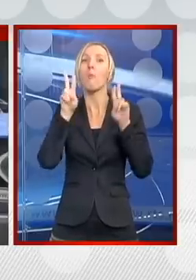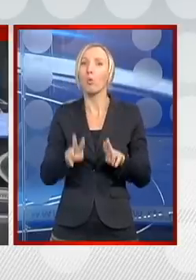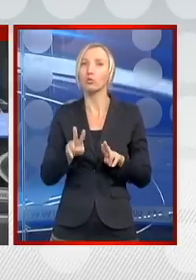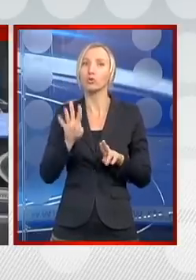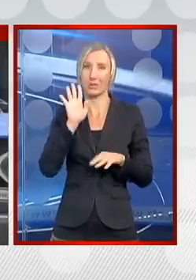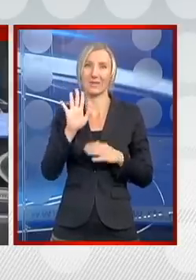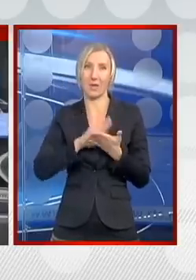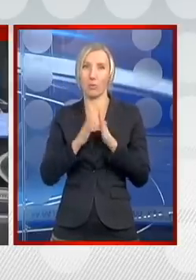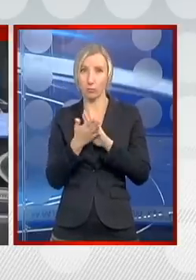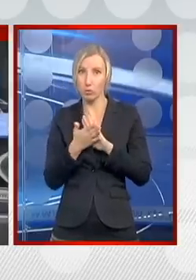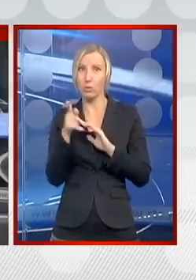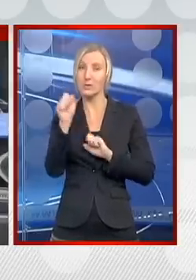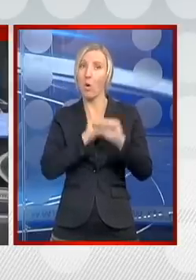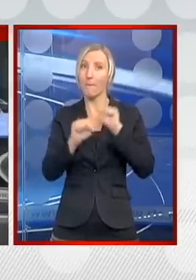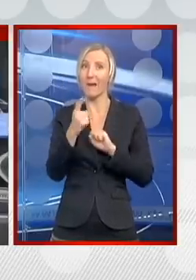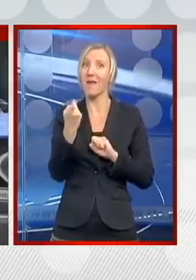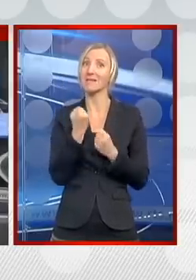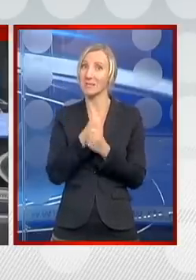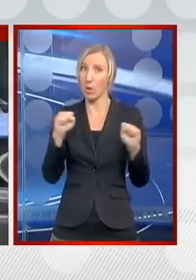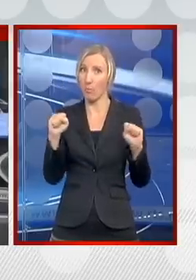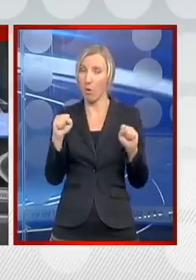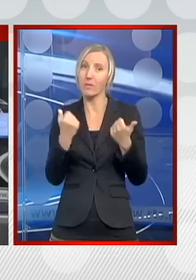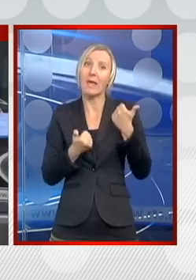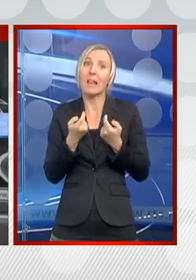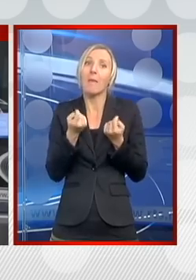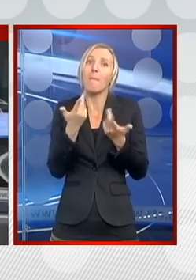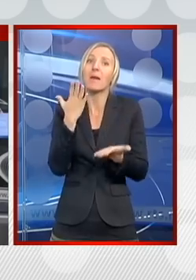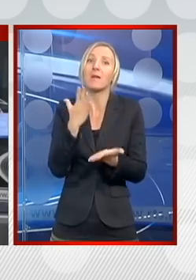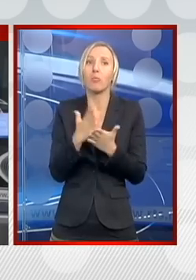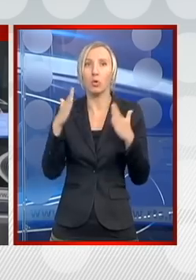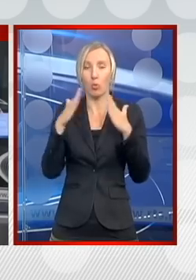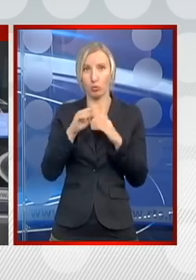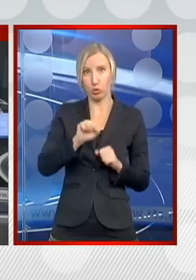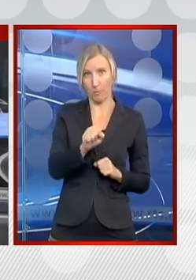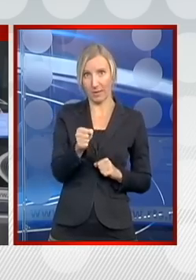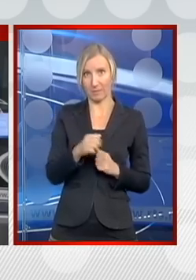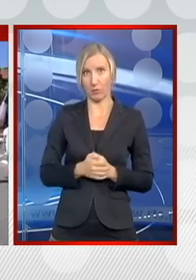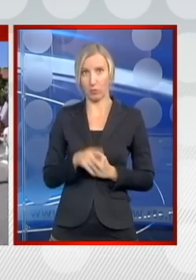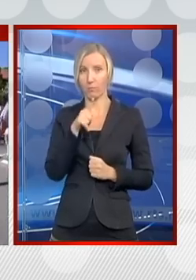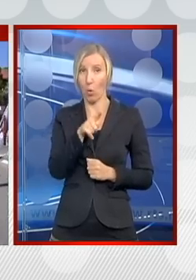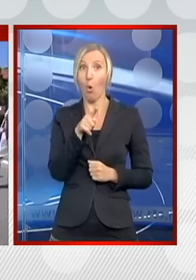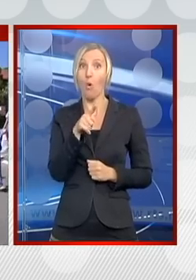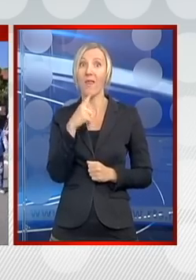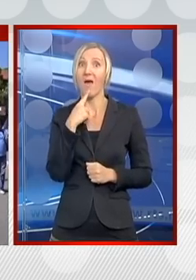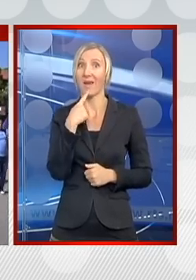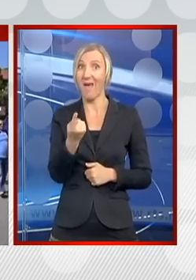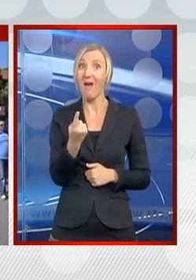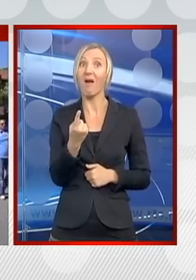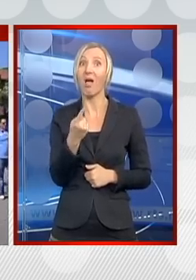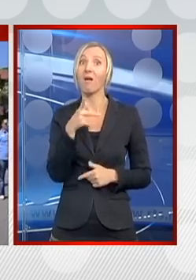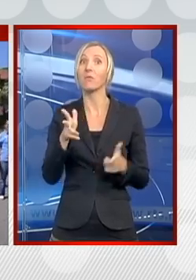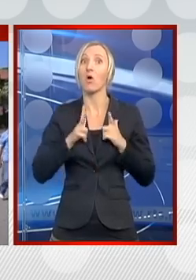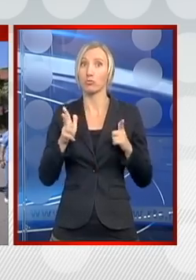njenom suprugu da se brani sa slobode ili bar da bude u kućnom pritvoru. Ona je za RTS rekla